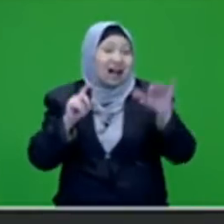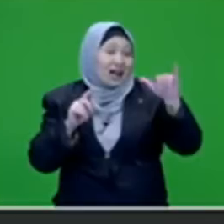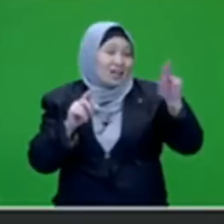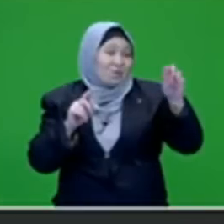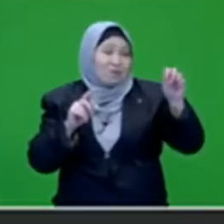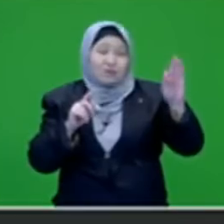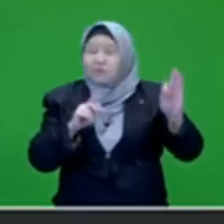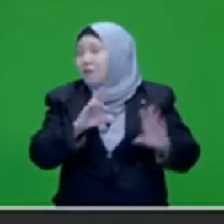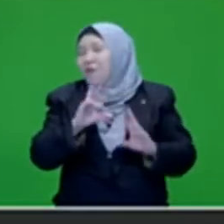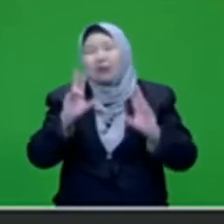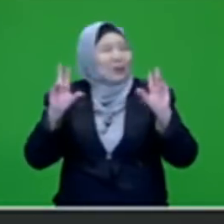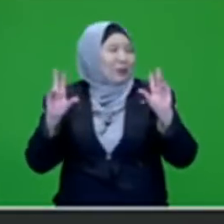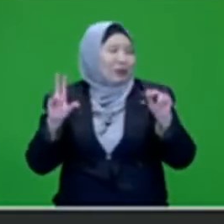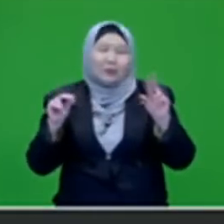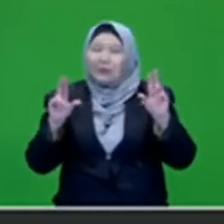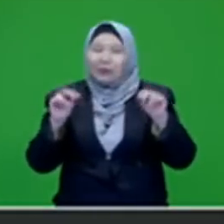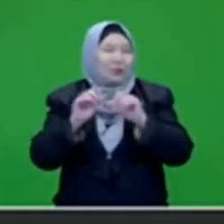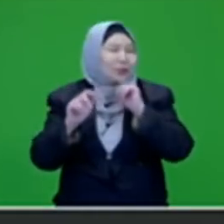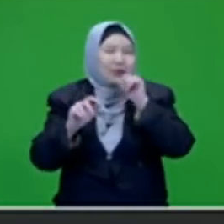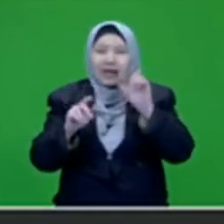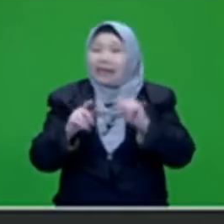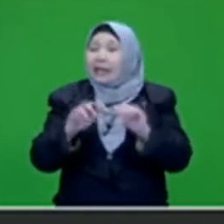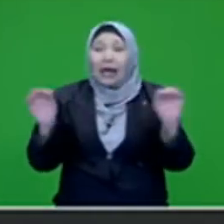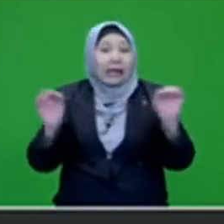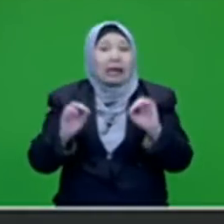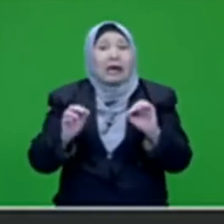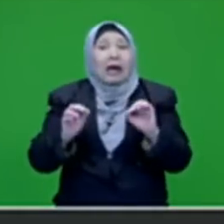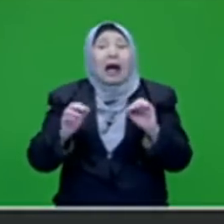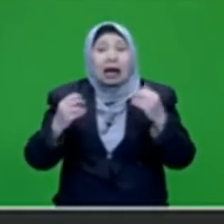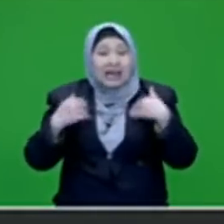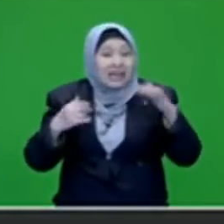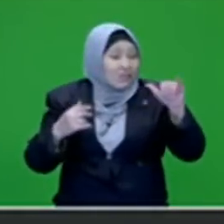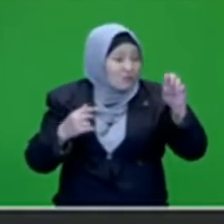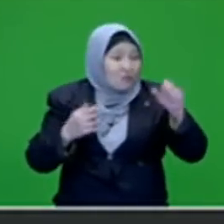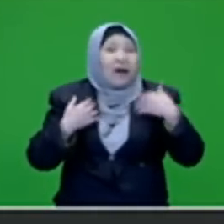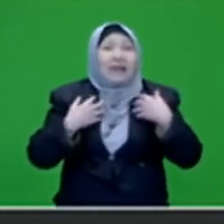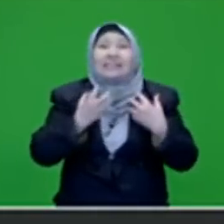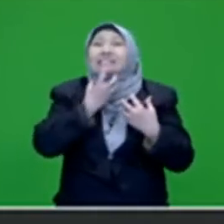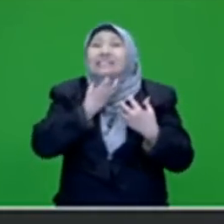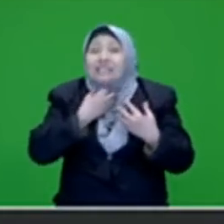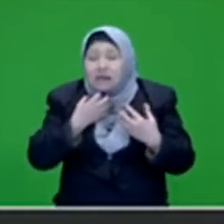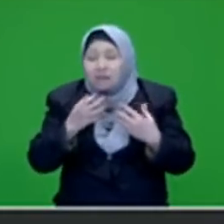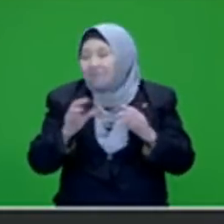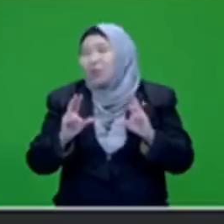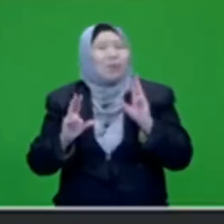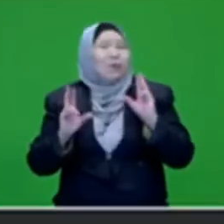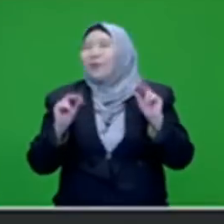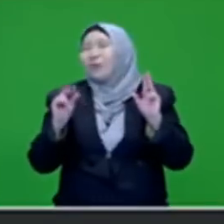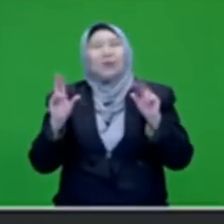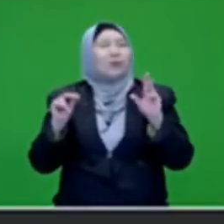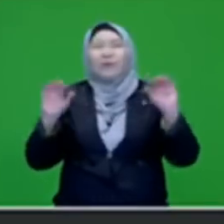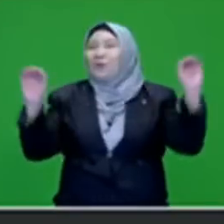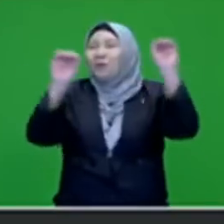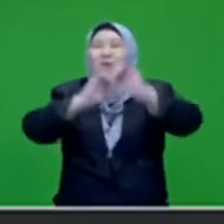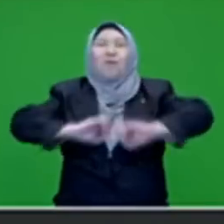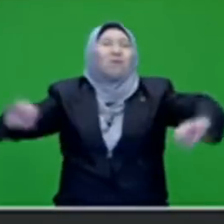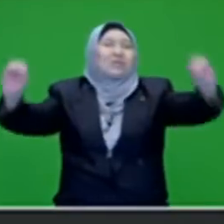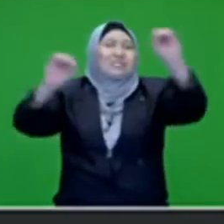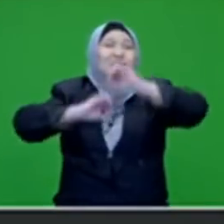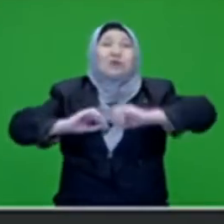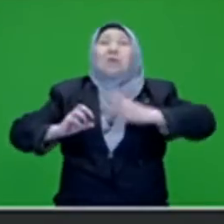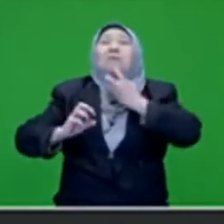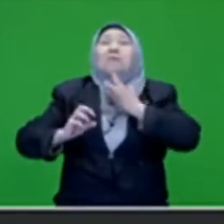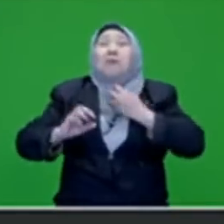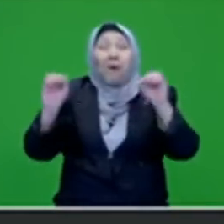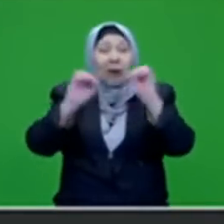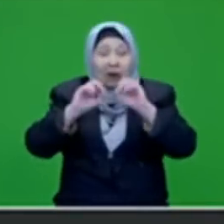tiada ruang untuk mengatakan Nabi Yusuf ada keinginan. Masya-Allah. Tiada langsung. So kalau ada